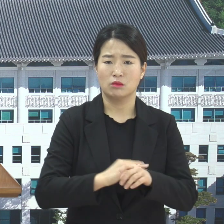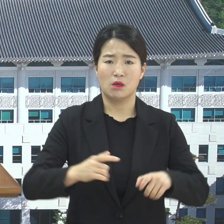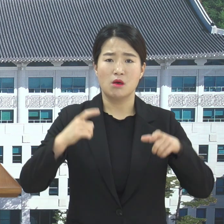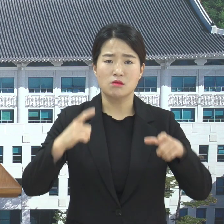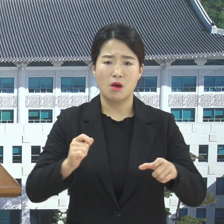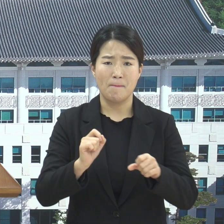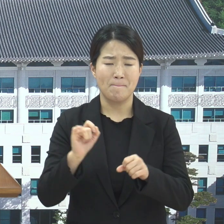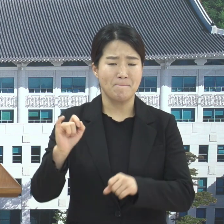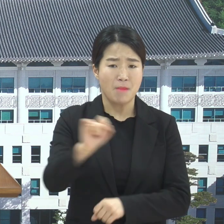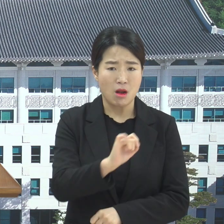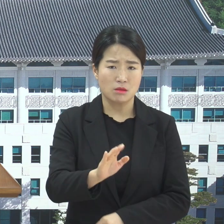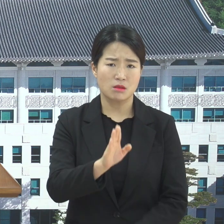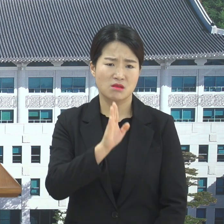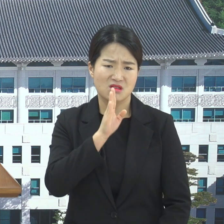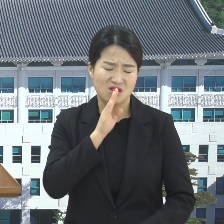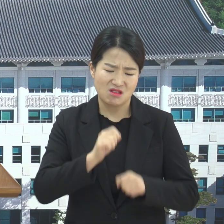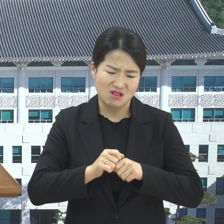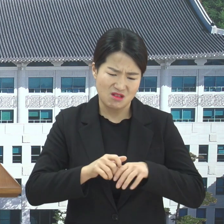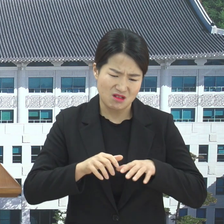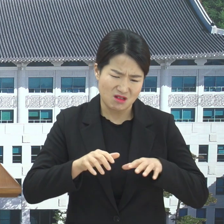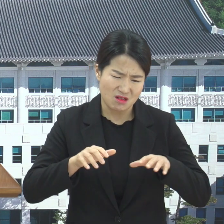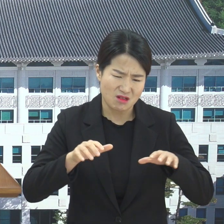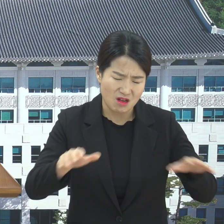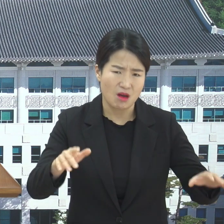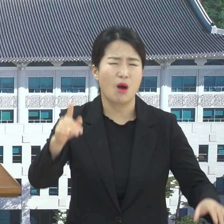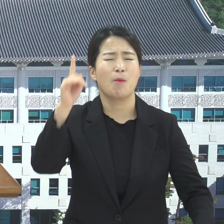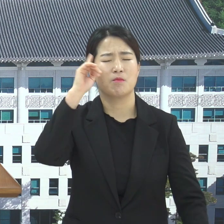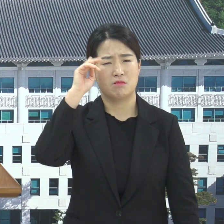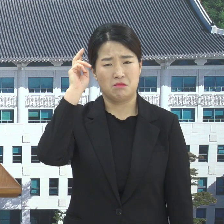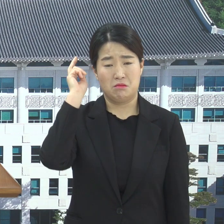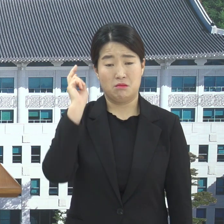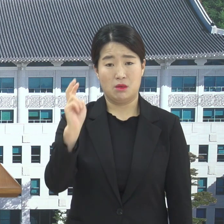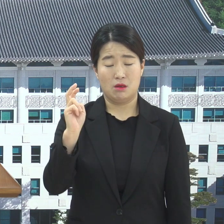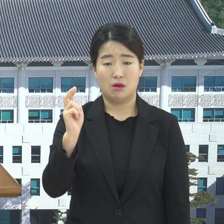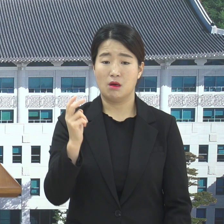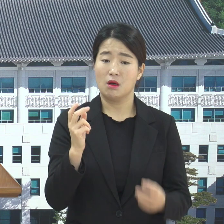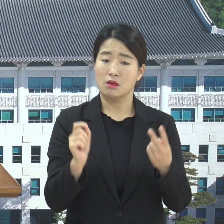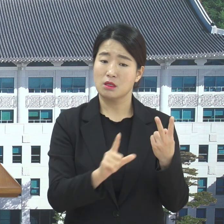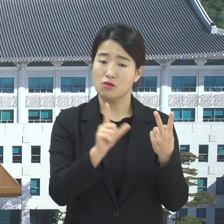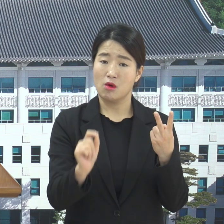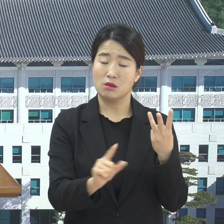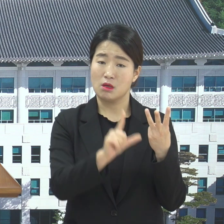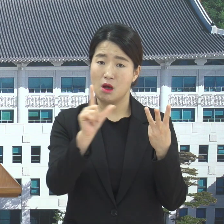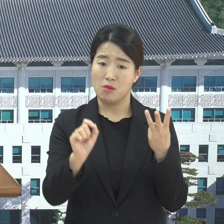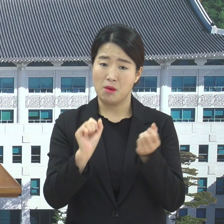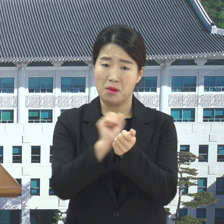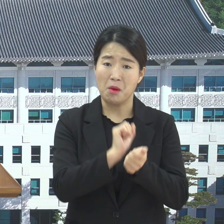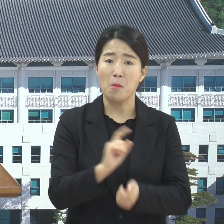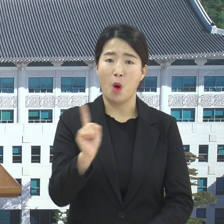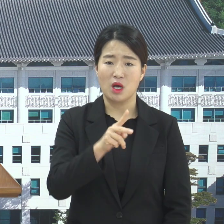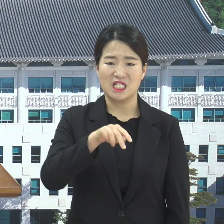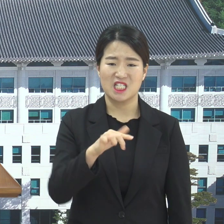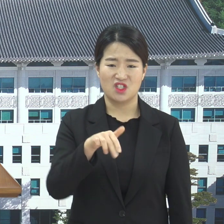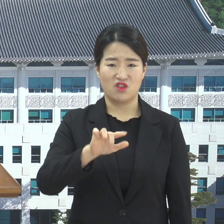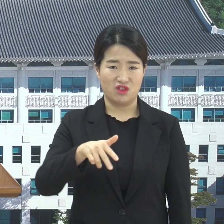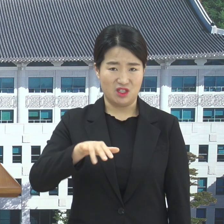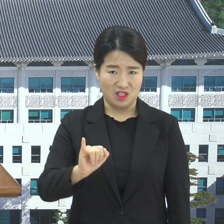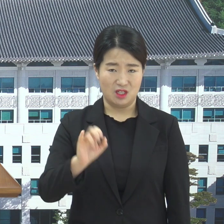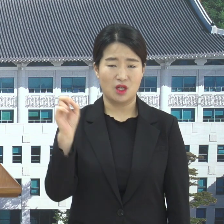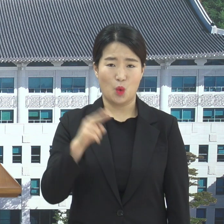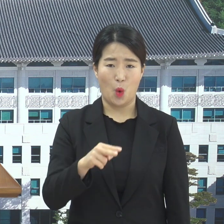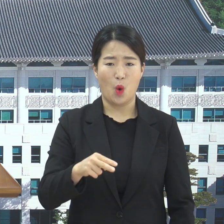바이러스가 폭넓게 전파된 것으로 추정됩니다. 2, 3월 대유행은 신천지, 요양시설 등의